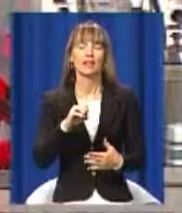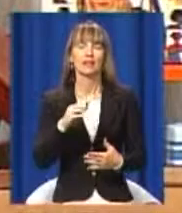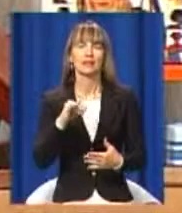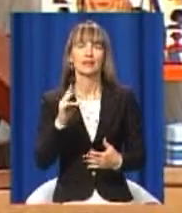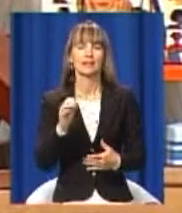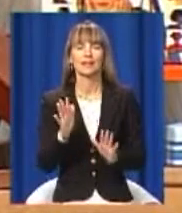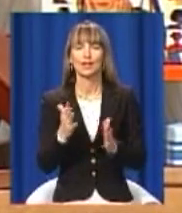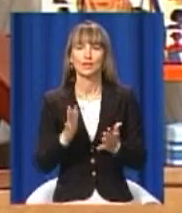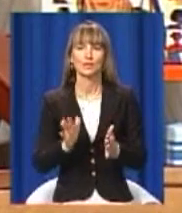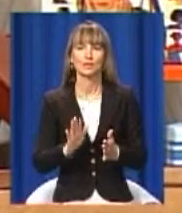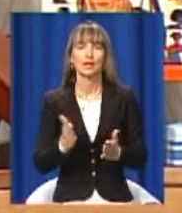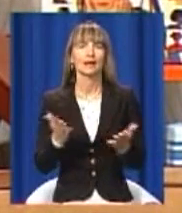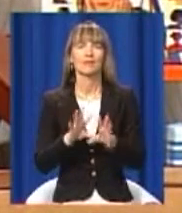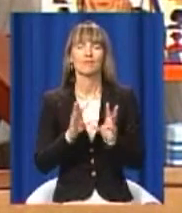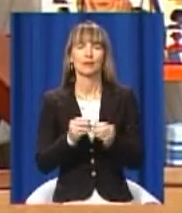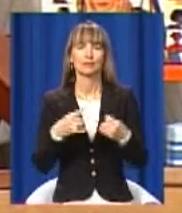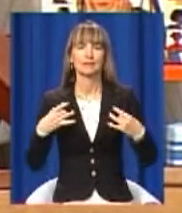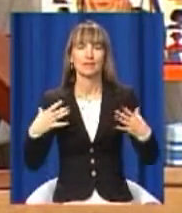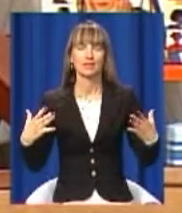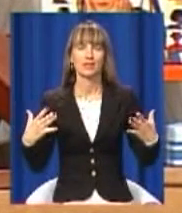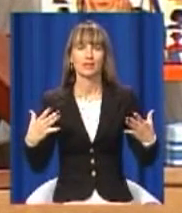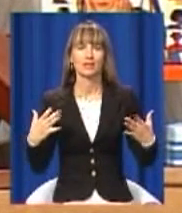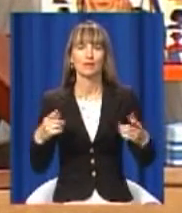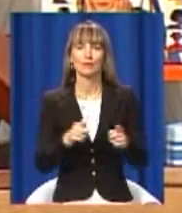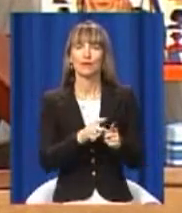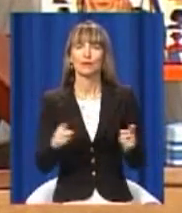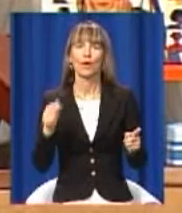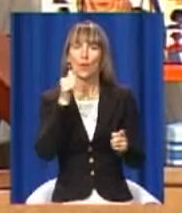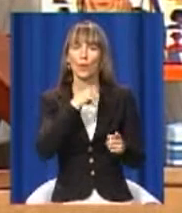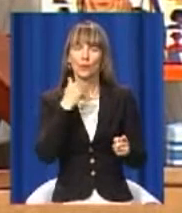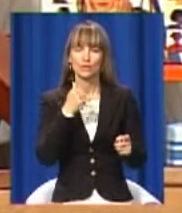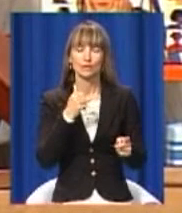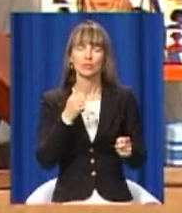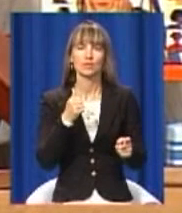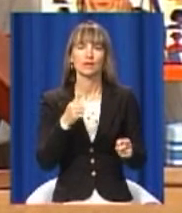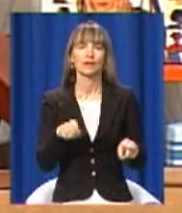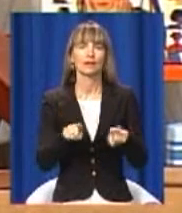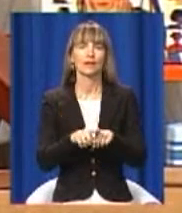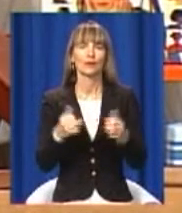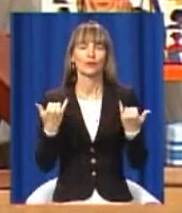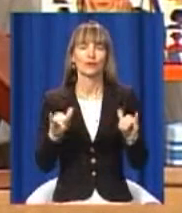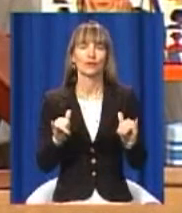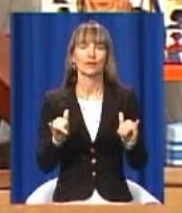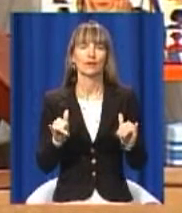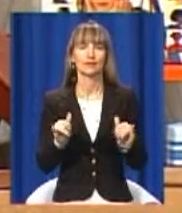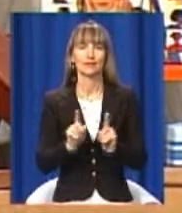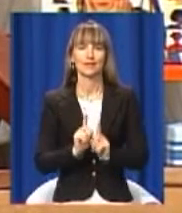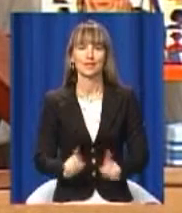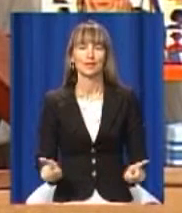Не дуже. Які взагалі свята от, впродовж року тобі самі такі найоригінальніші,